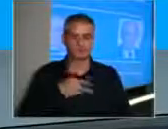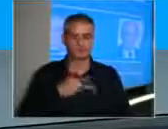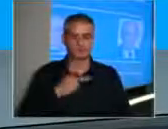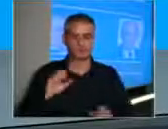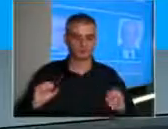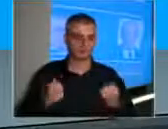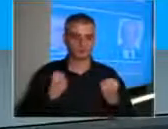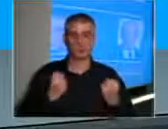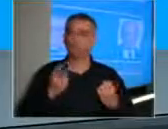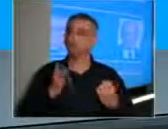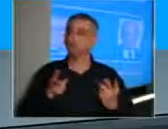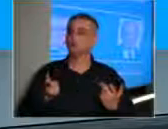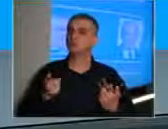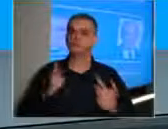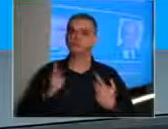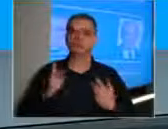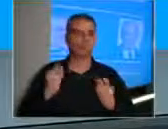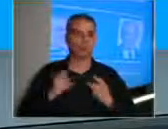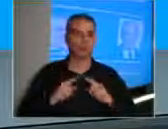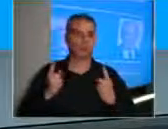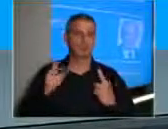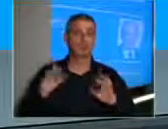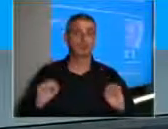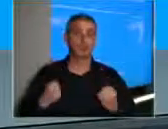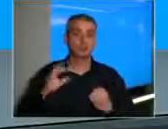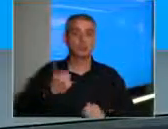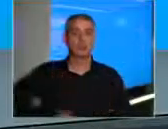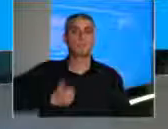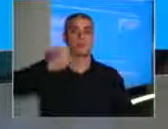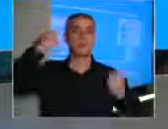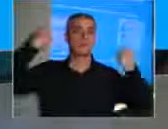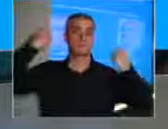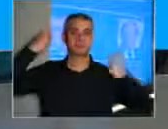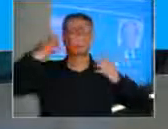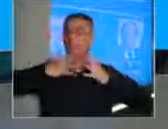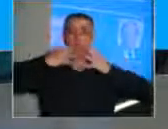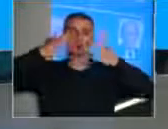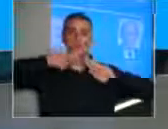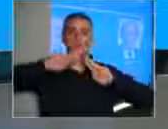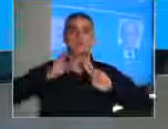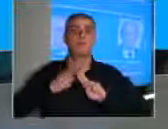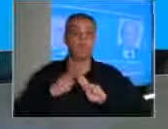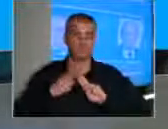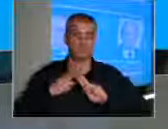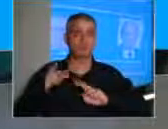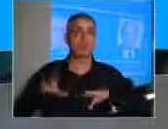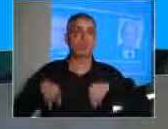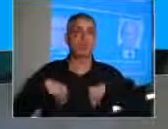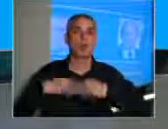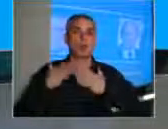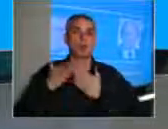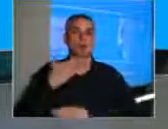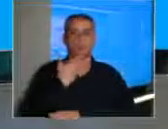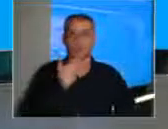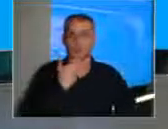השתדלות יש פה כזאת. משהו, יש פה, יש פה השתדלות אחרת. יש פה השתדלות של מנהיג מעצמה אחת מהכי גדולות בעולם, שמוכן לעזור